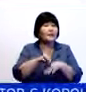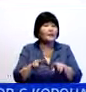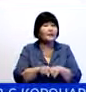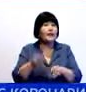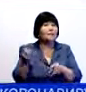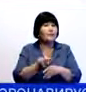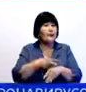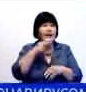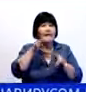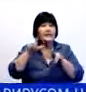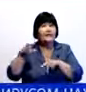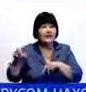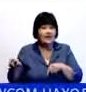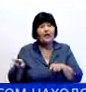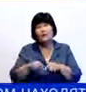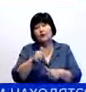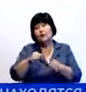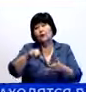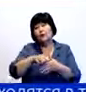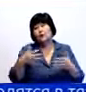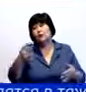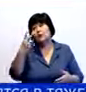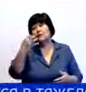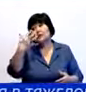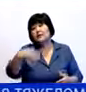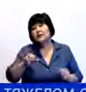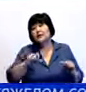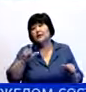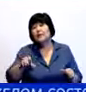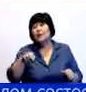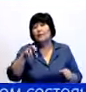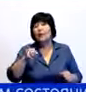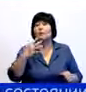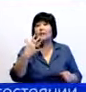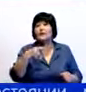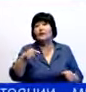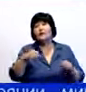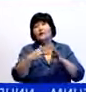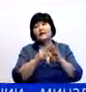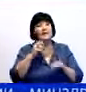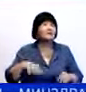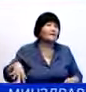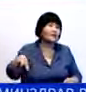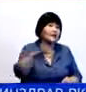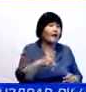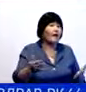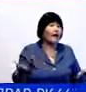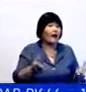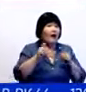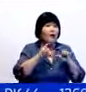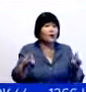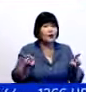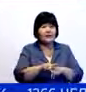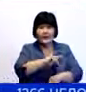без зрителей. В традиционном турнире приняли участие более 250 спортсменов от 5 до 18 лет со всей страны. Какая школа